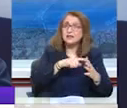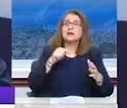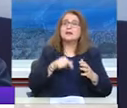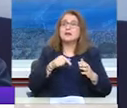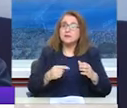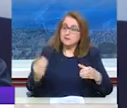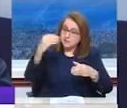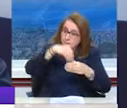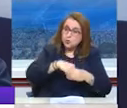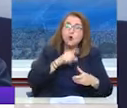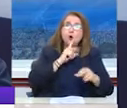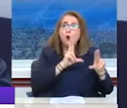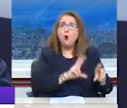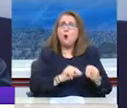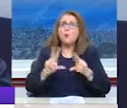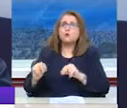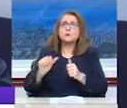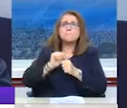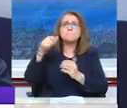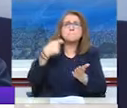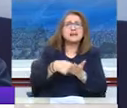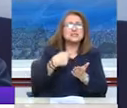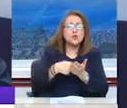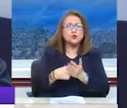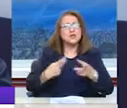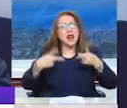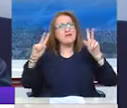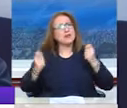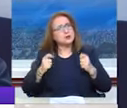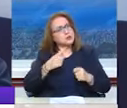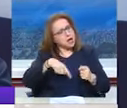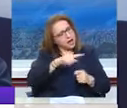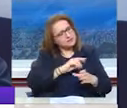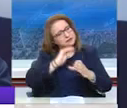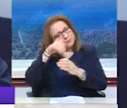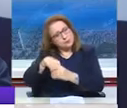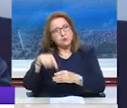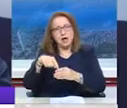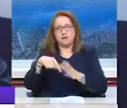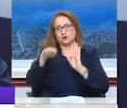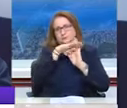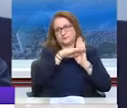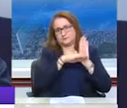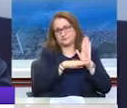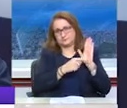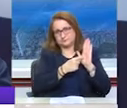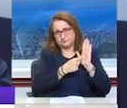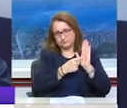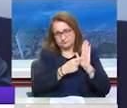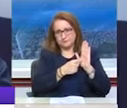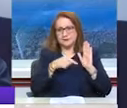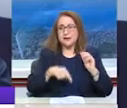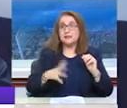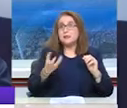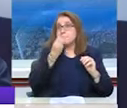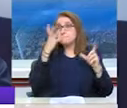έχουν ενταχθεί και οι μισθωτοί εργαζόμενοι, αλλά και οι λοιποί ελεύθεροι επαγγελματίες και αυτοαπασχολούμενοι. Δηλαδή θα λάβουν από το μήνα Μάιο